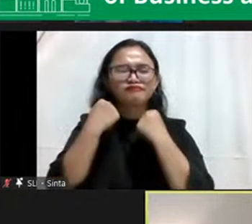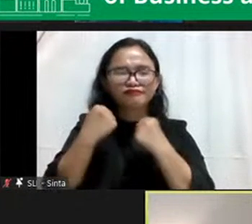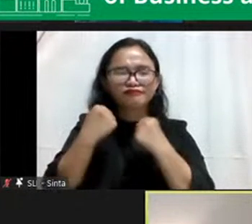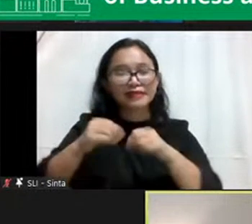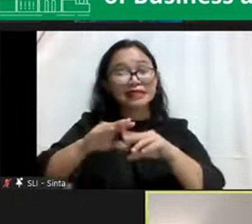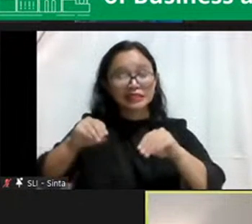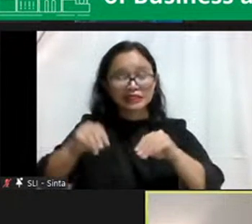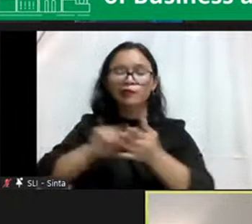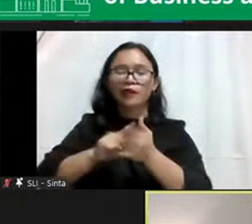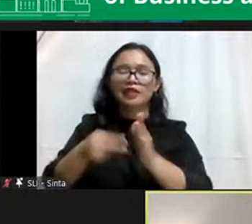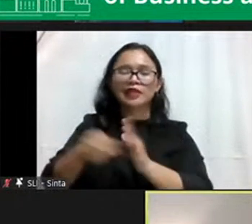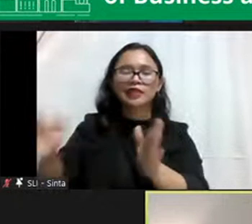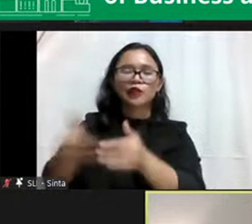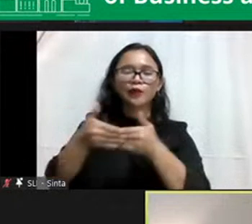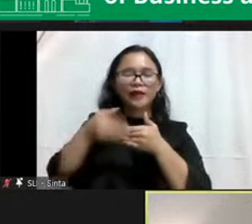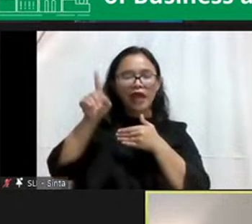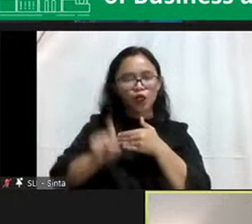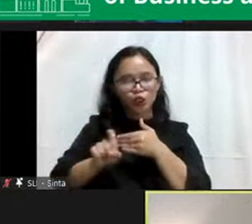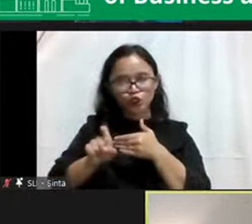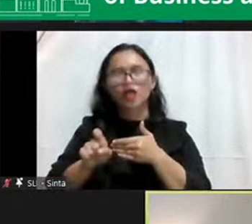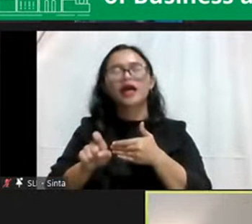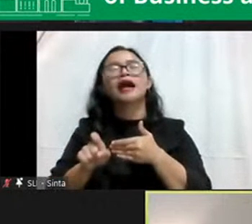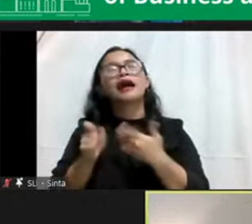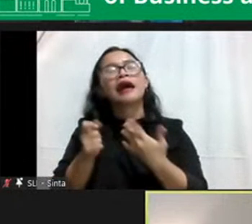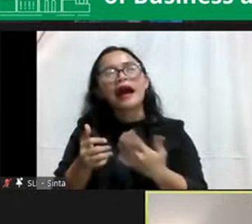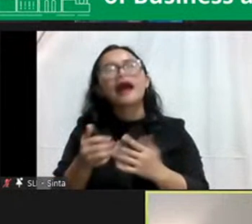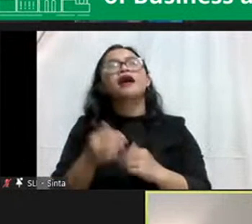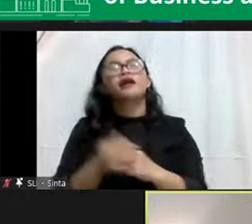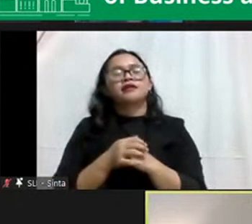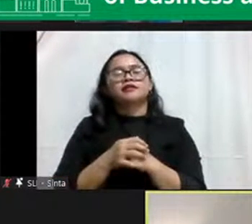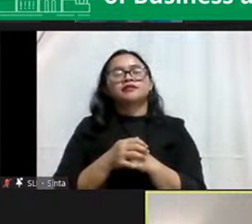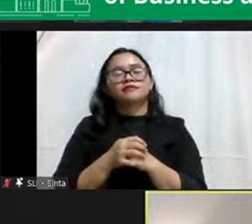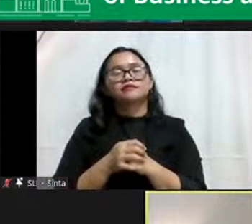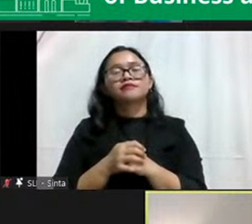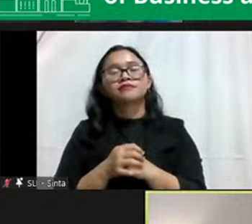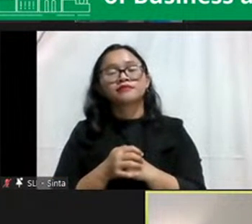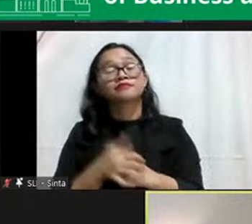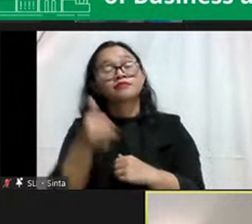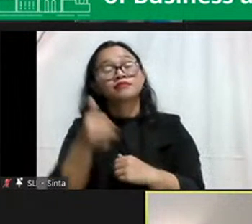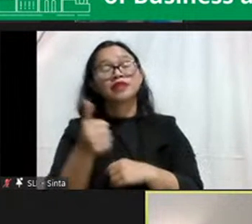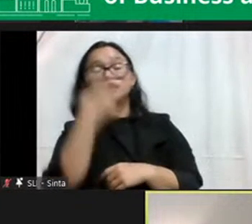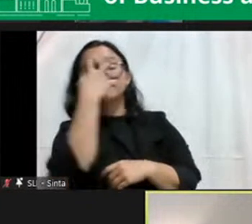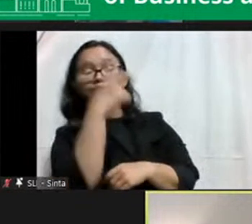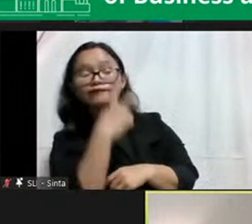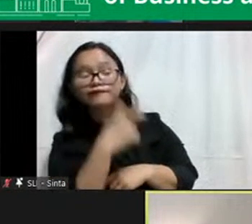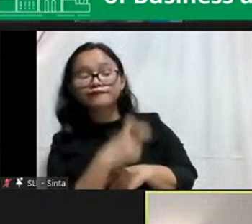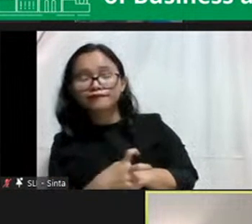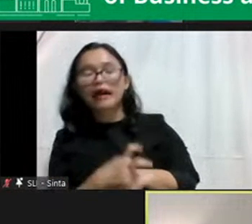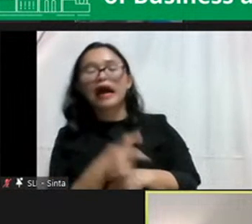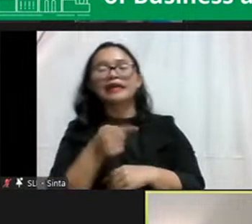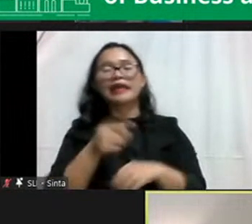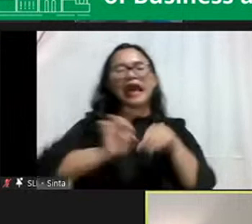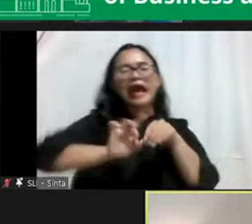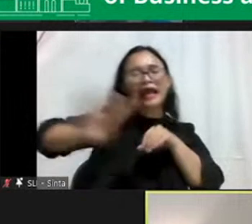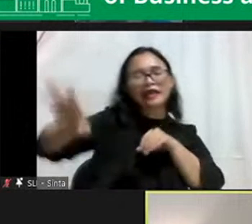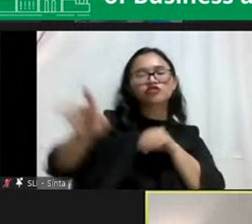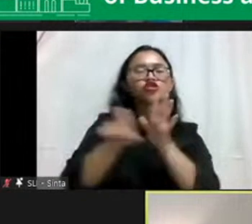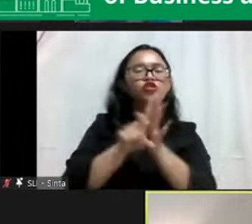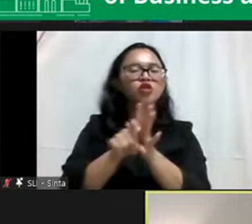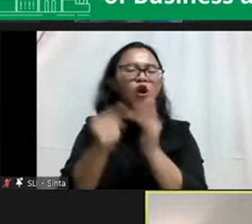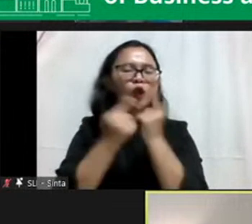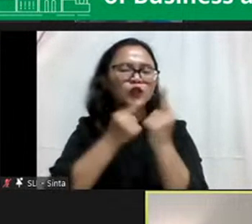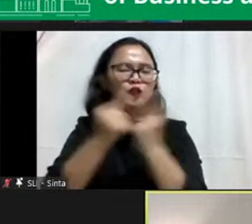lihat adalah ini semua bisa ditinjau ataueviewle pihak ketiga atau konsultan yang